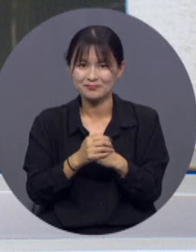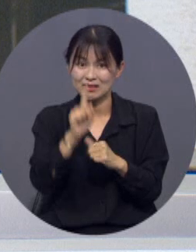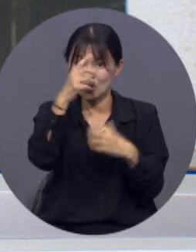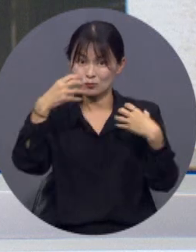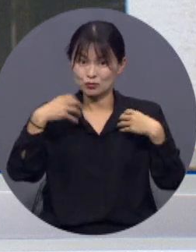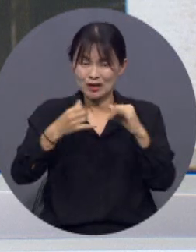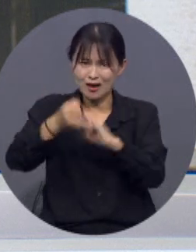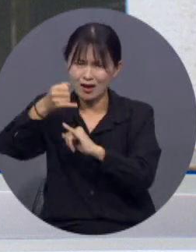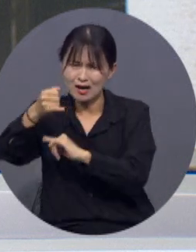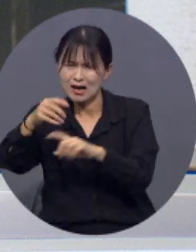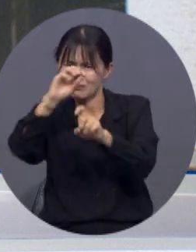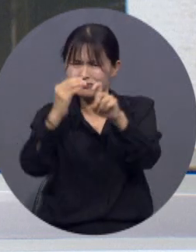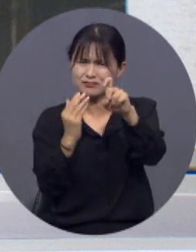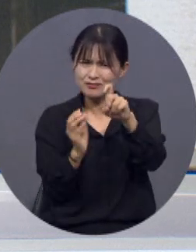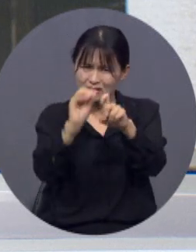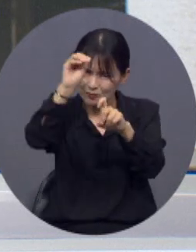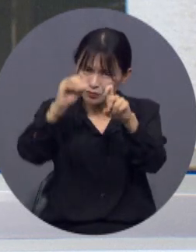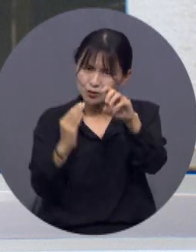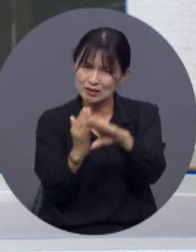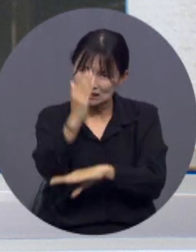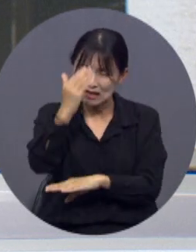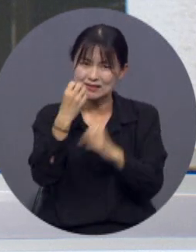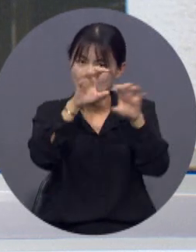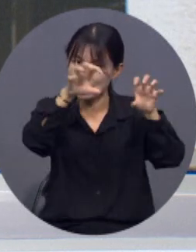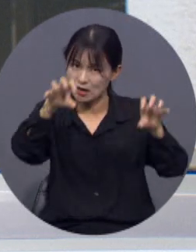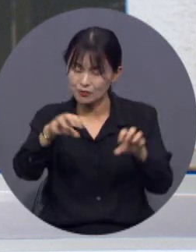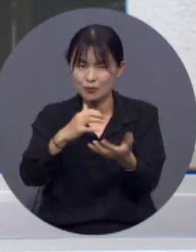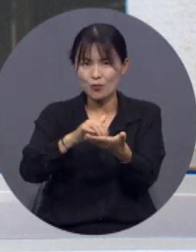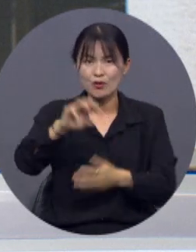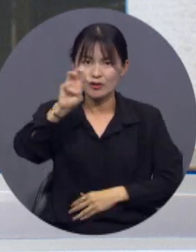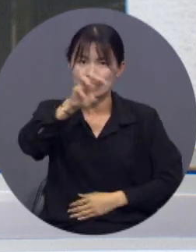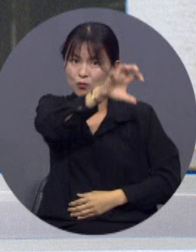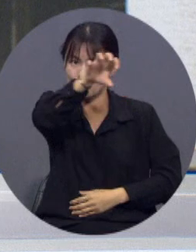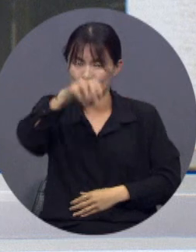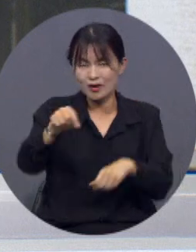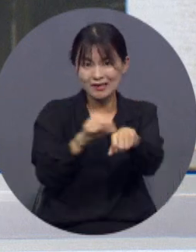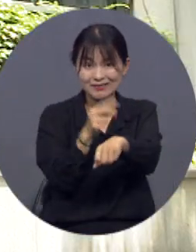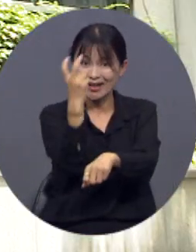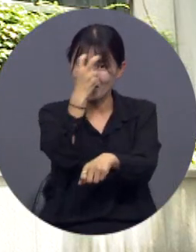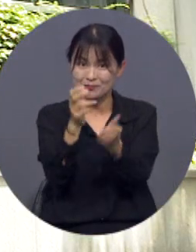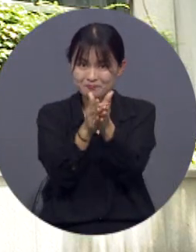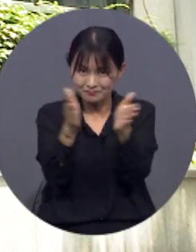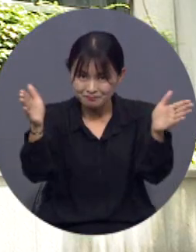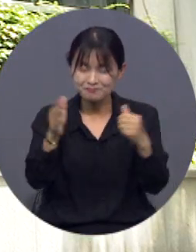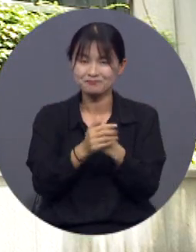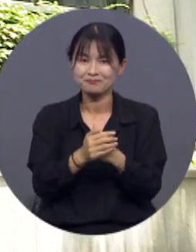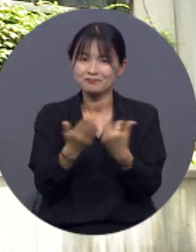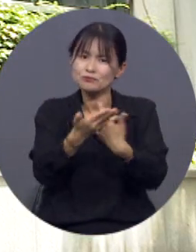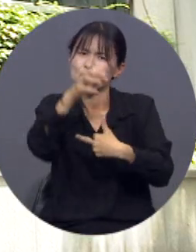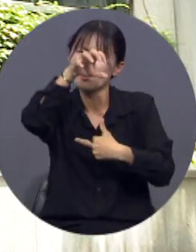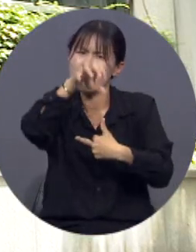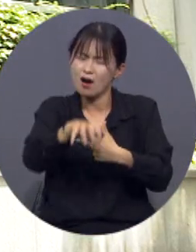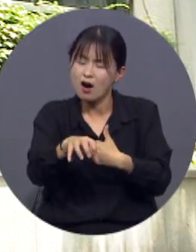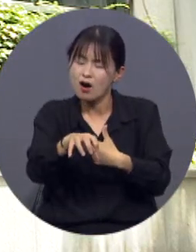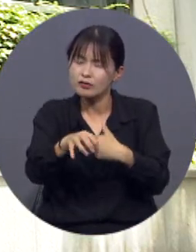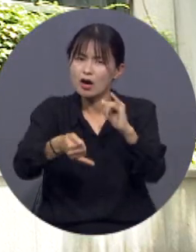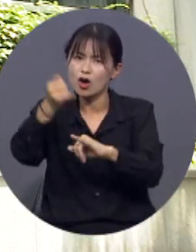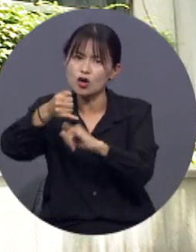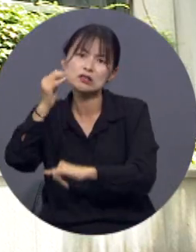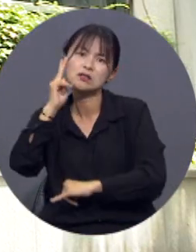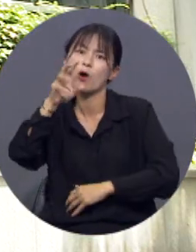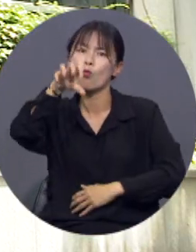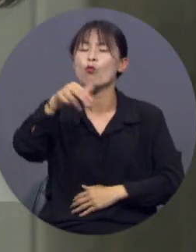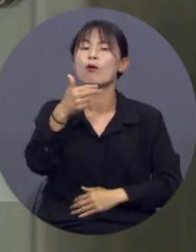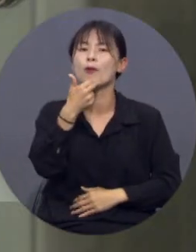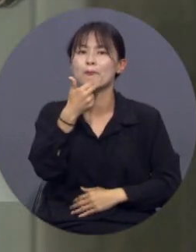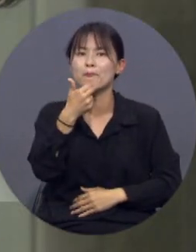정부가 연체율이 10%를 넘는 새마을금고 30곳에 대한 특별검사에 들어간 가운데 제주에서는 대상 금고가